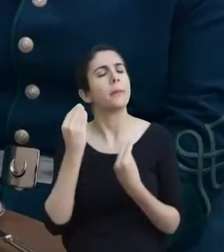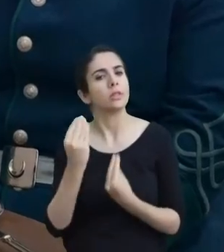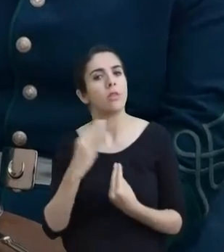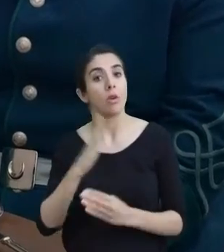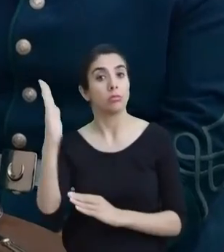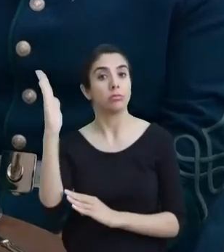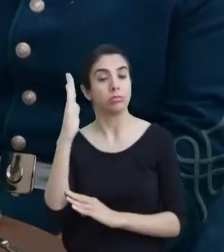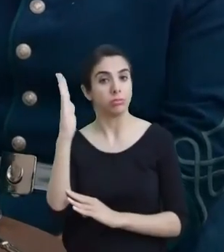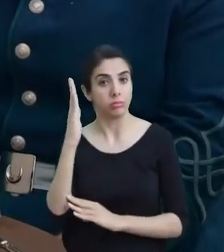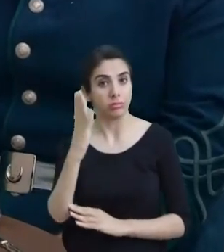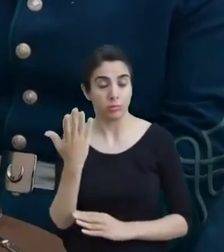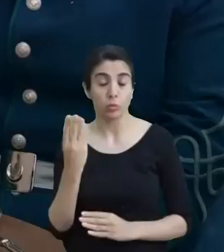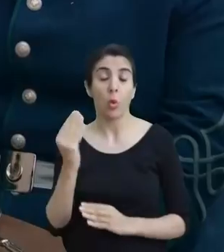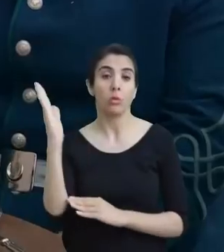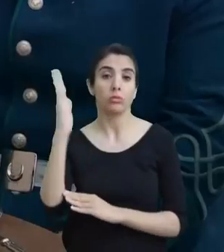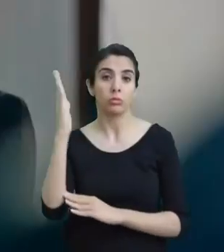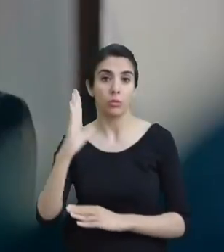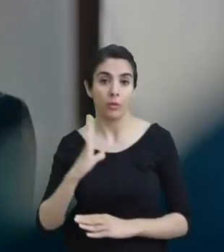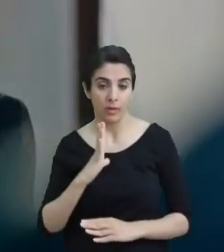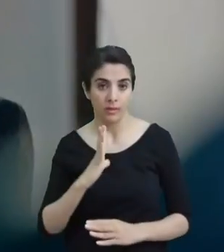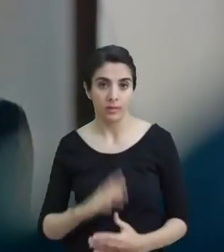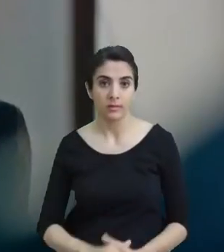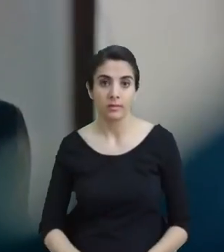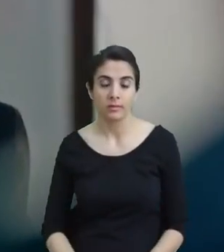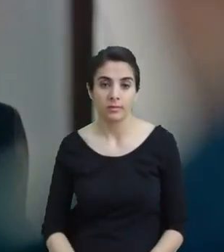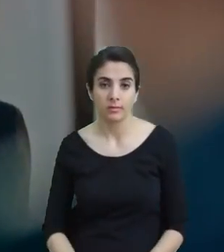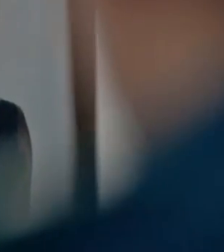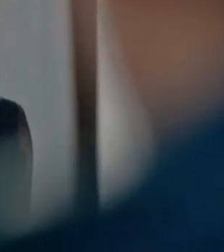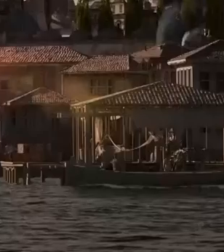amir. Uzun boylu böyle. Çok uzun.